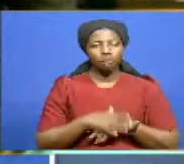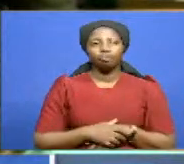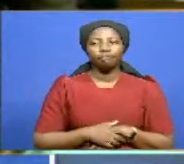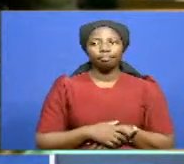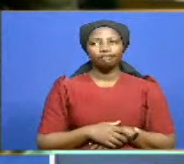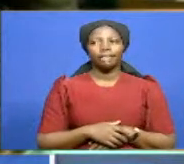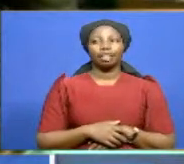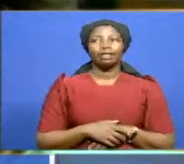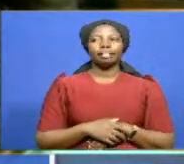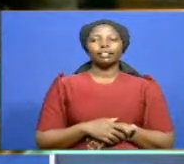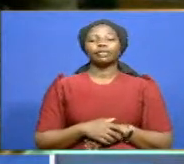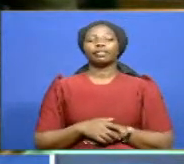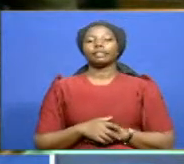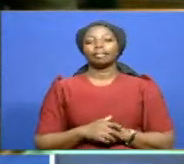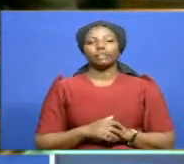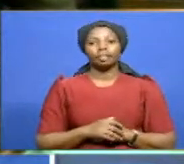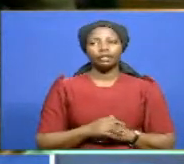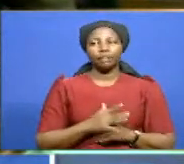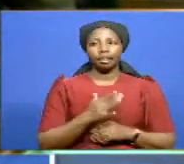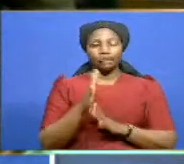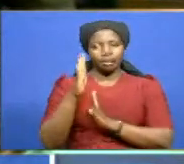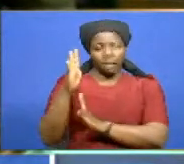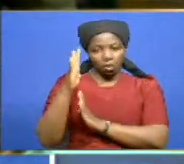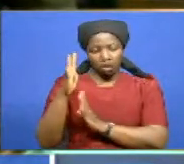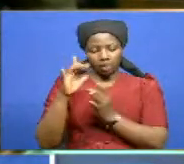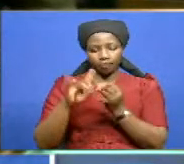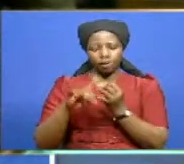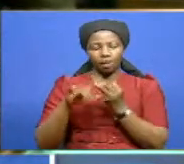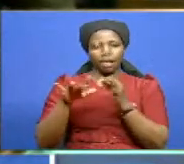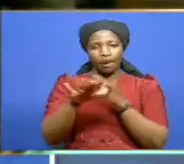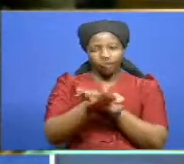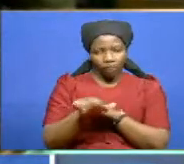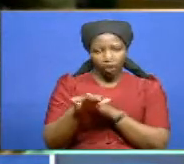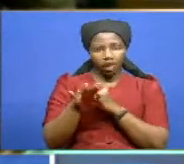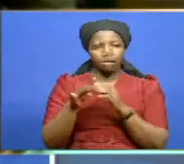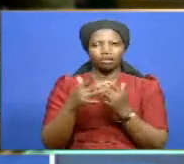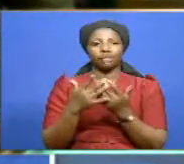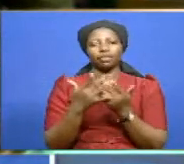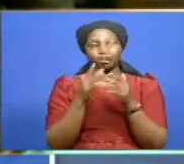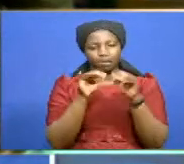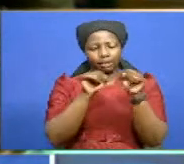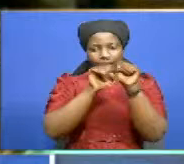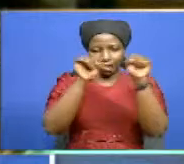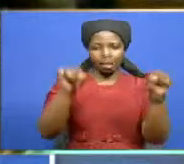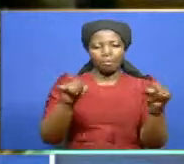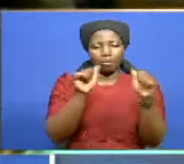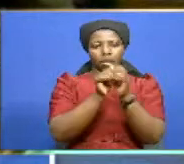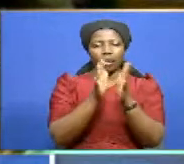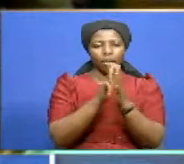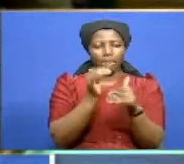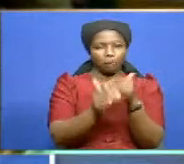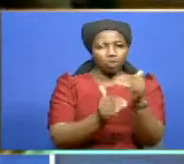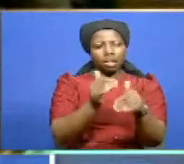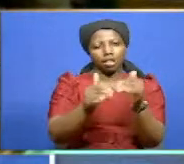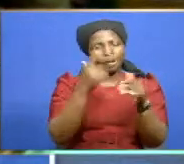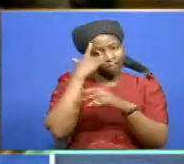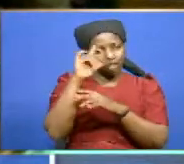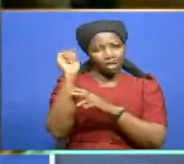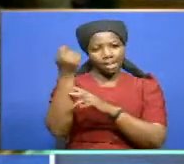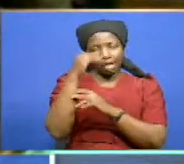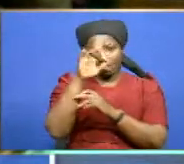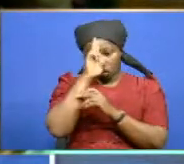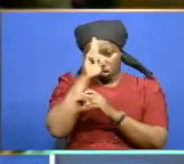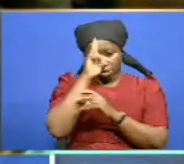security, law and order systems and the procedures for the Kenya Police,